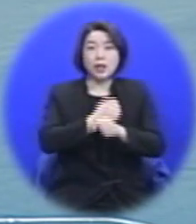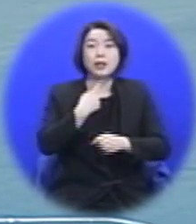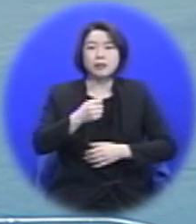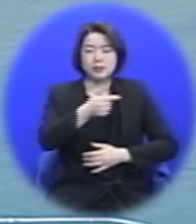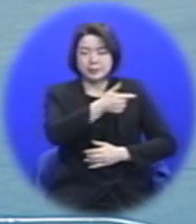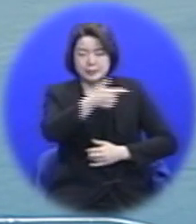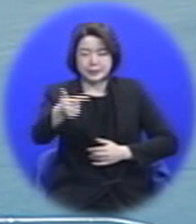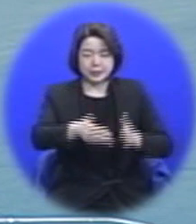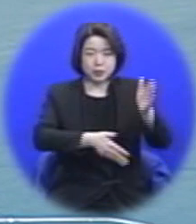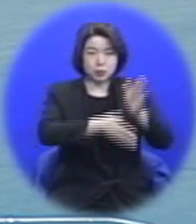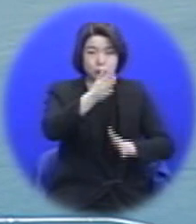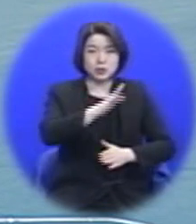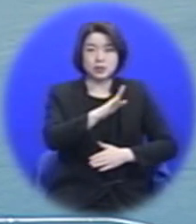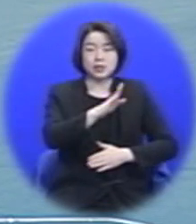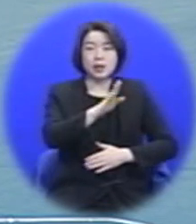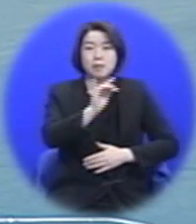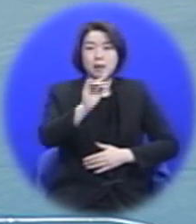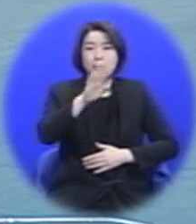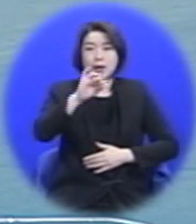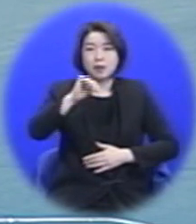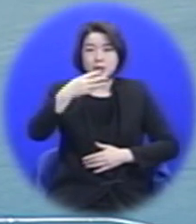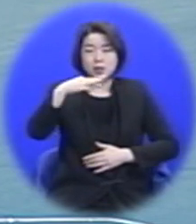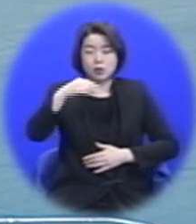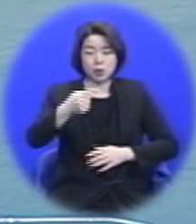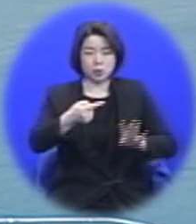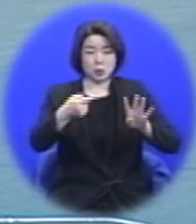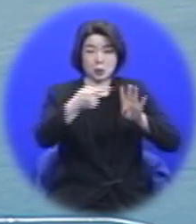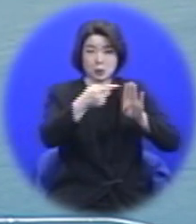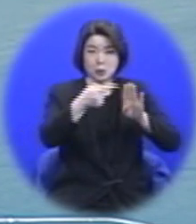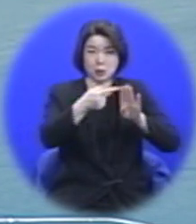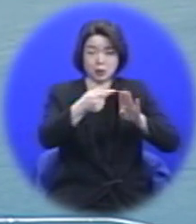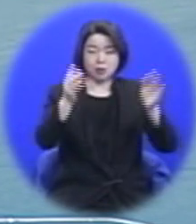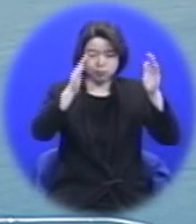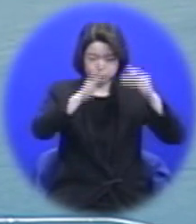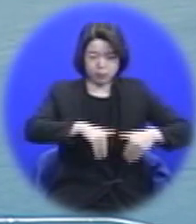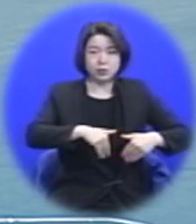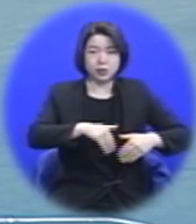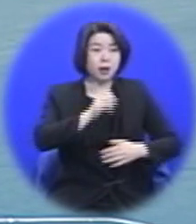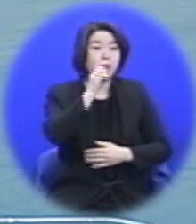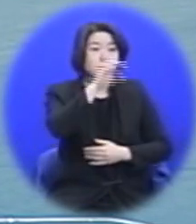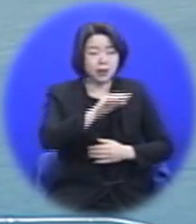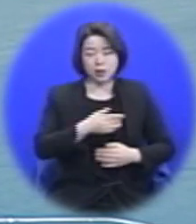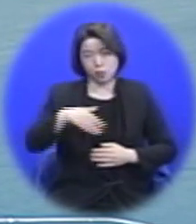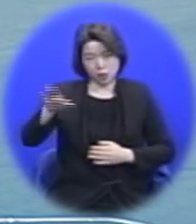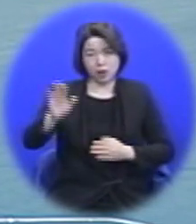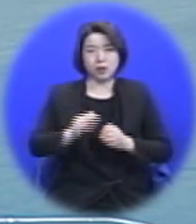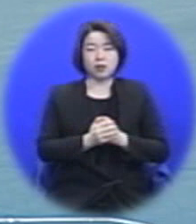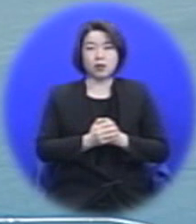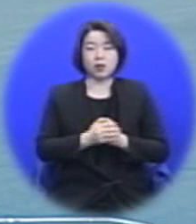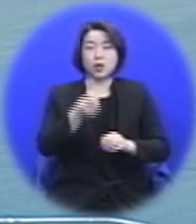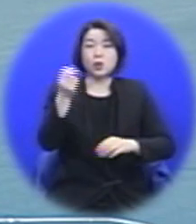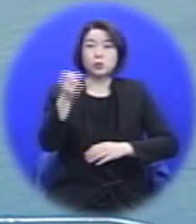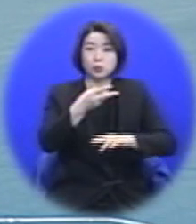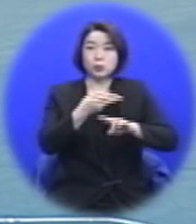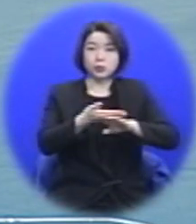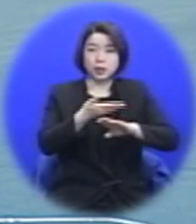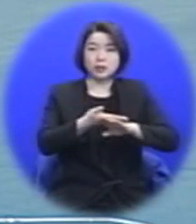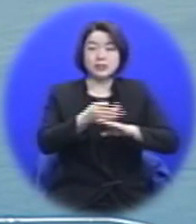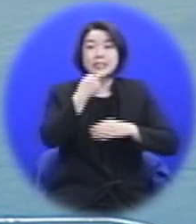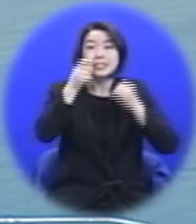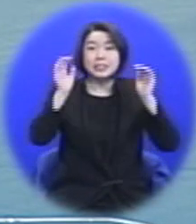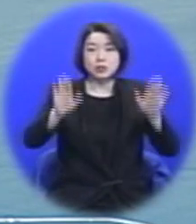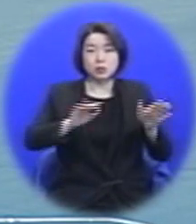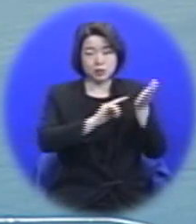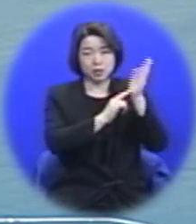무너졌다. 그렇게 외치고 지나갑니다. 또 다른 천사가 나타납니다. 그 천사는